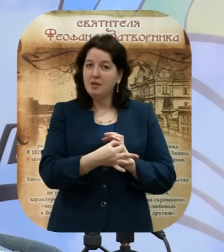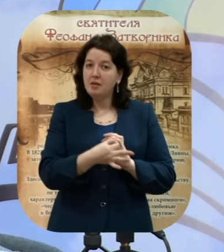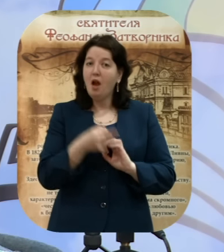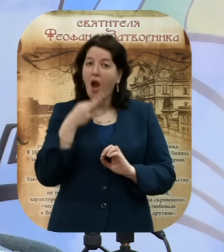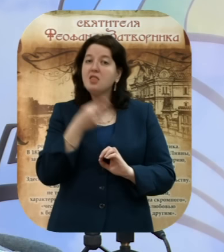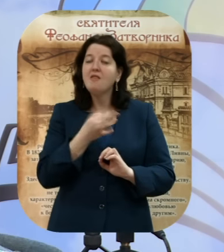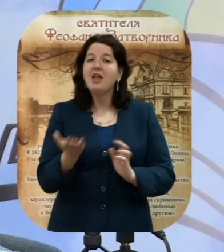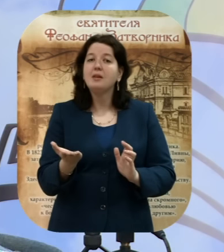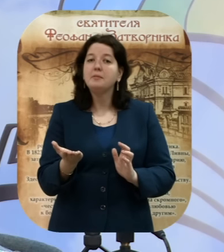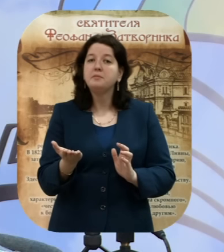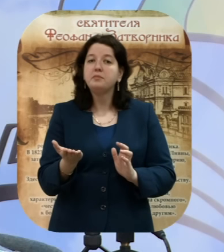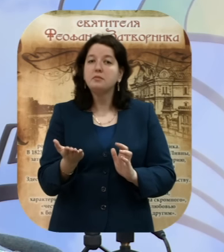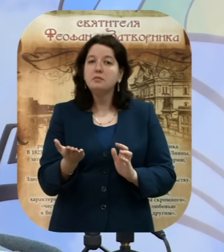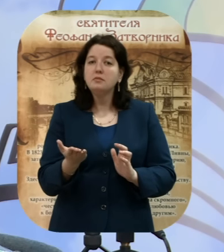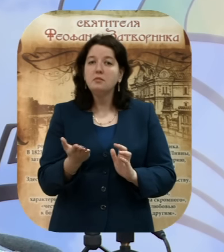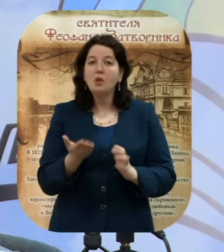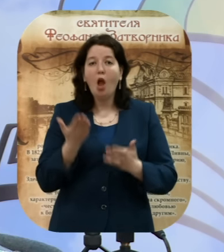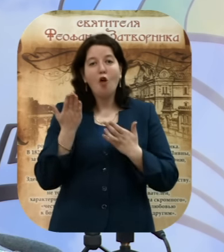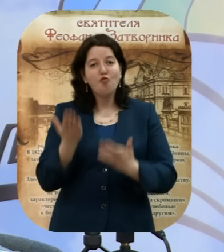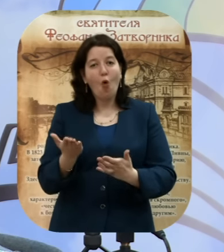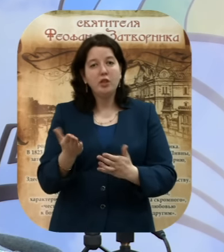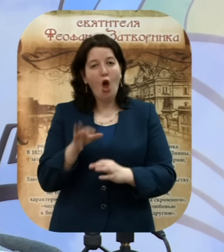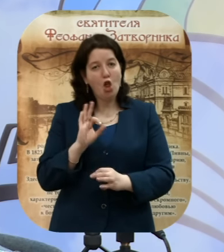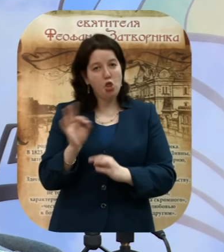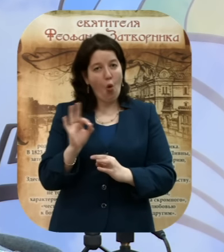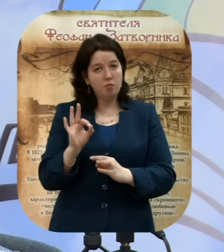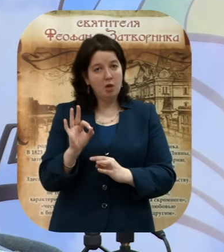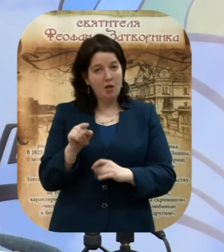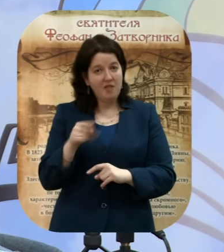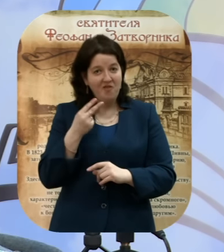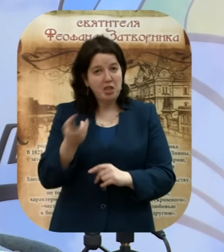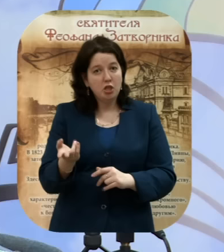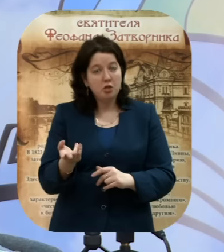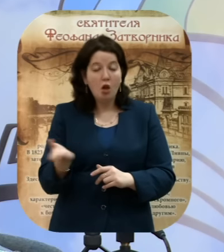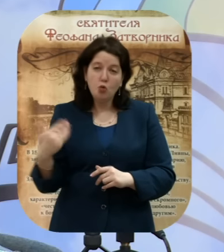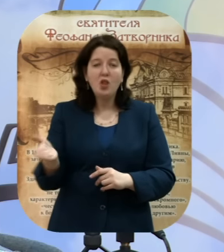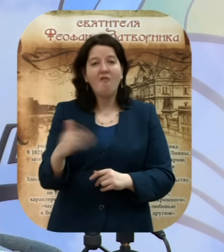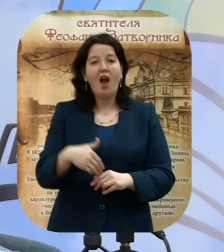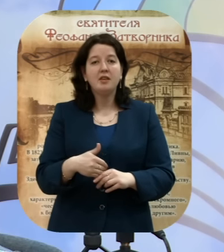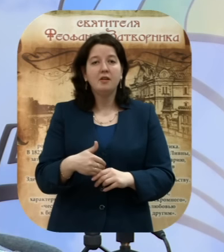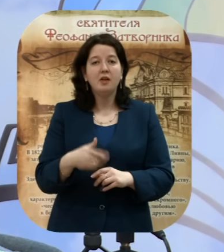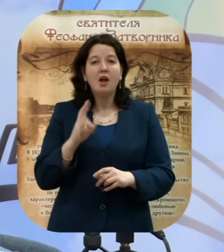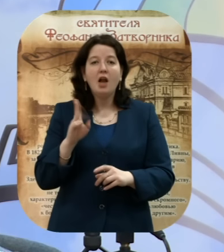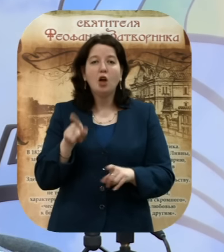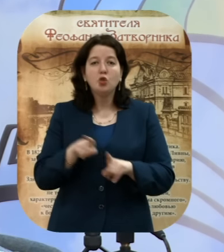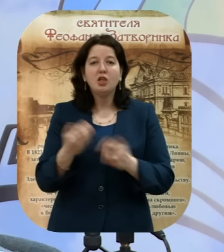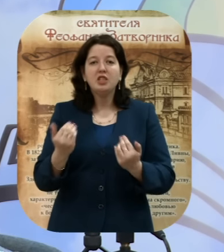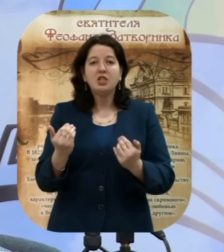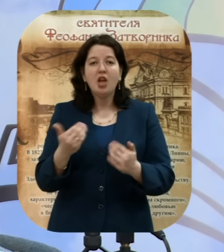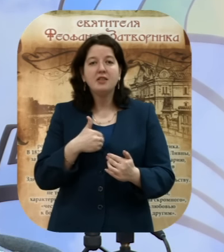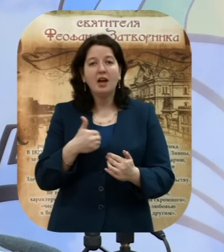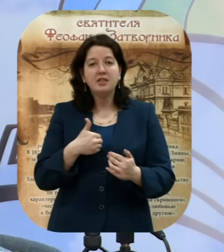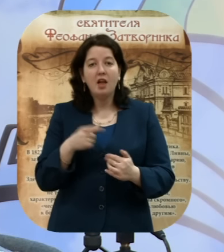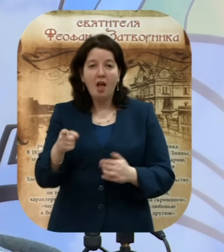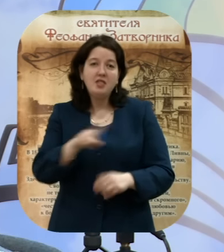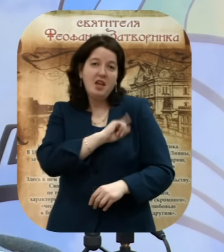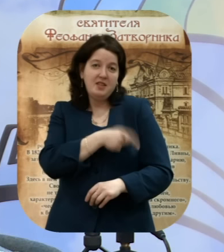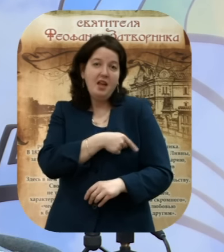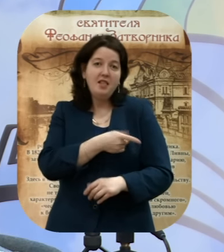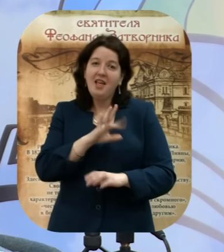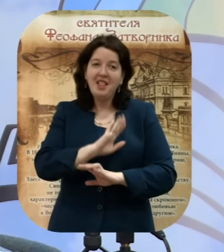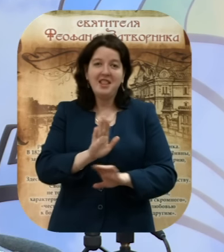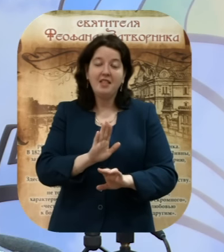Ответ. Вот нормы, видишь? Вижу. Ну, давай. Как только сейчас мы хотели, вот, ну-ка, ты сильный или нет?